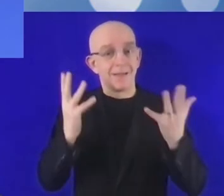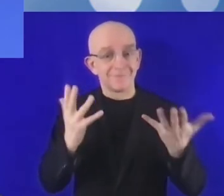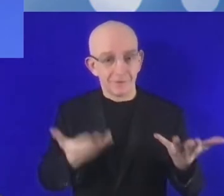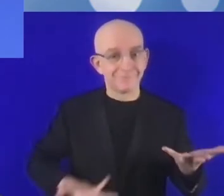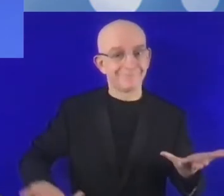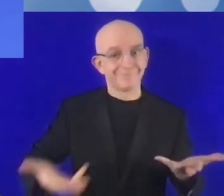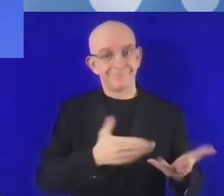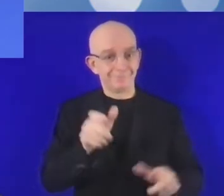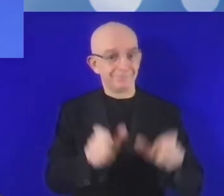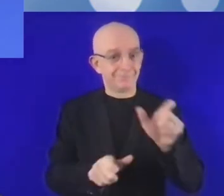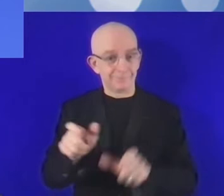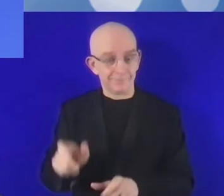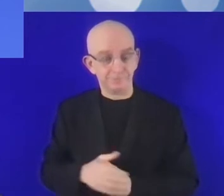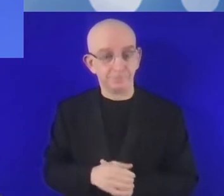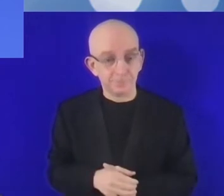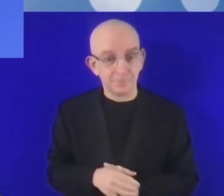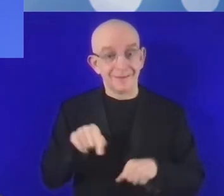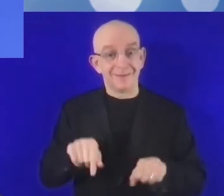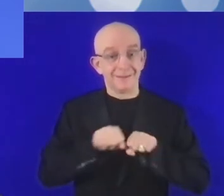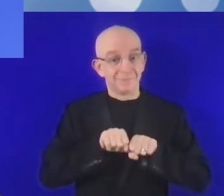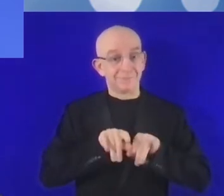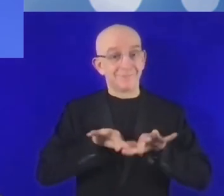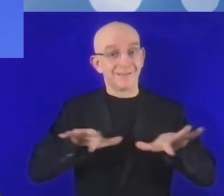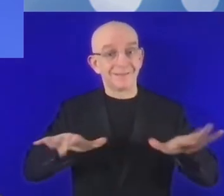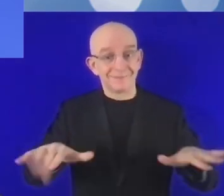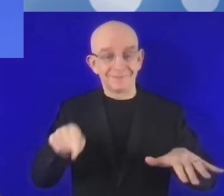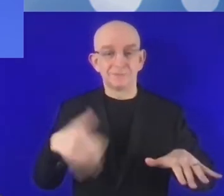plus qu'à n'importe quelle autre époque,